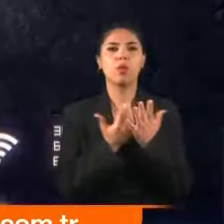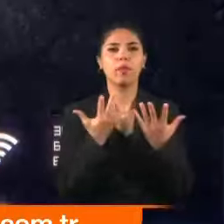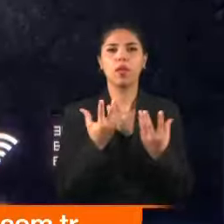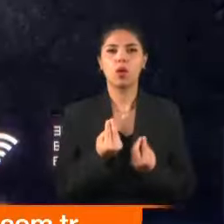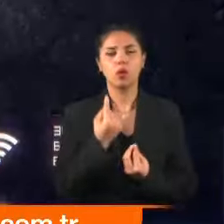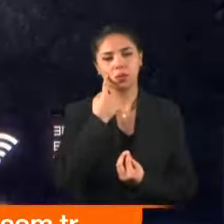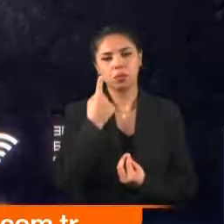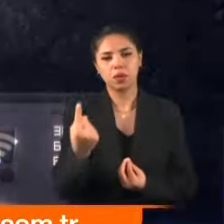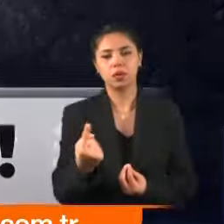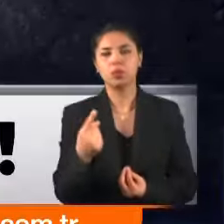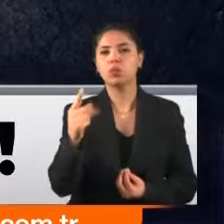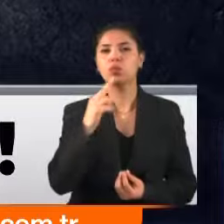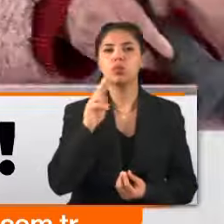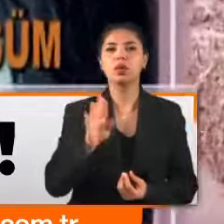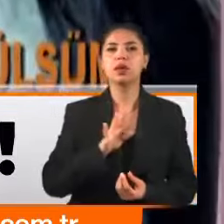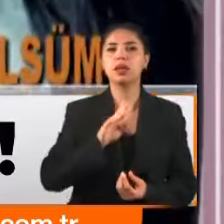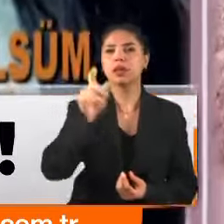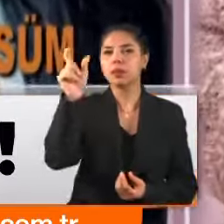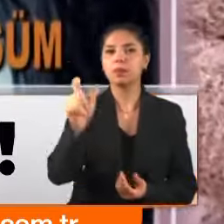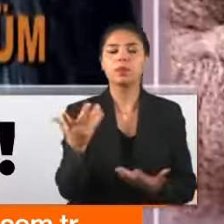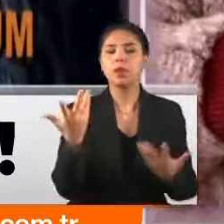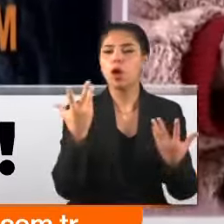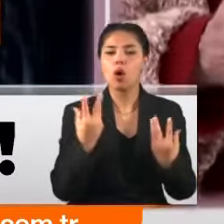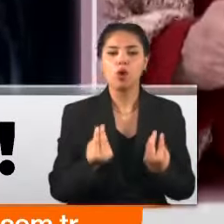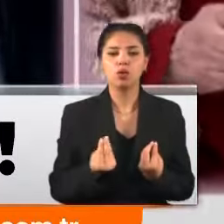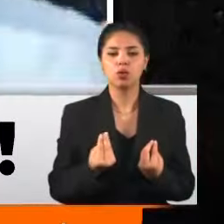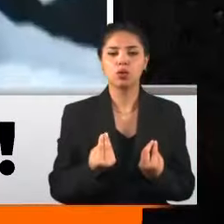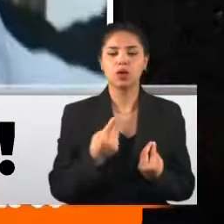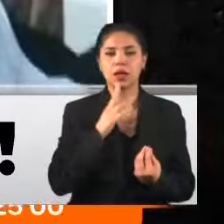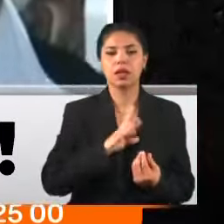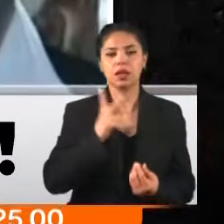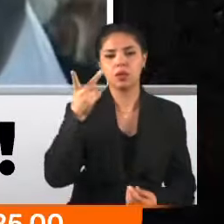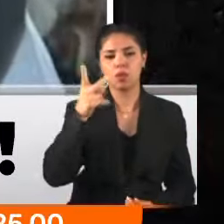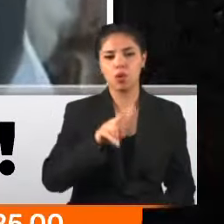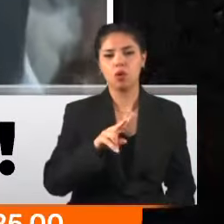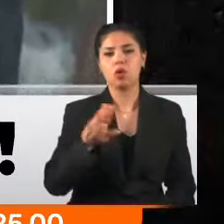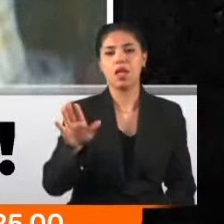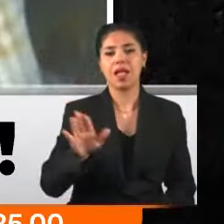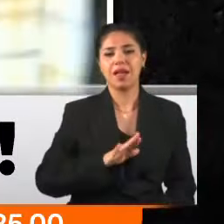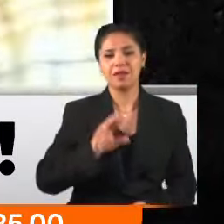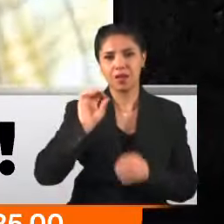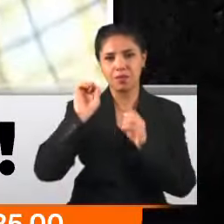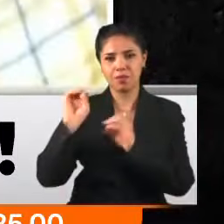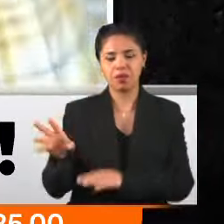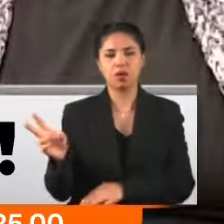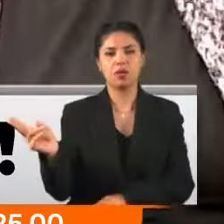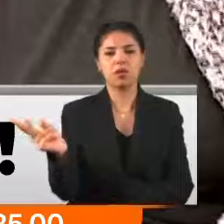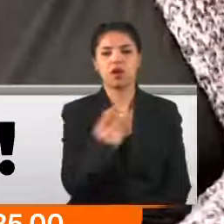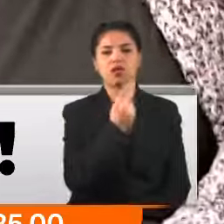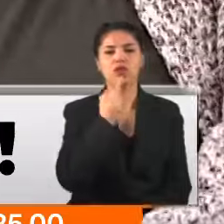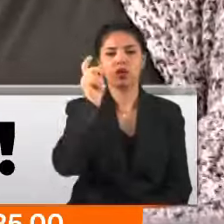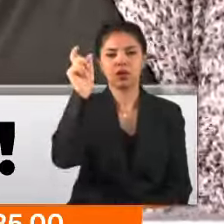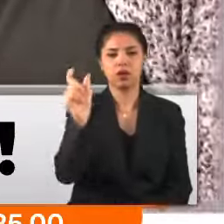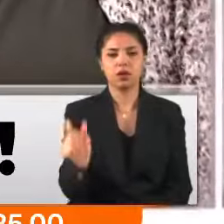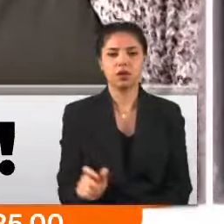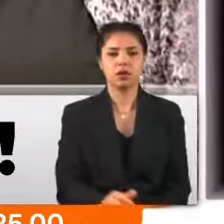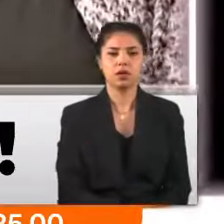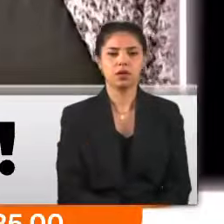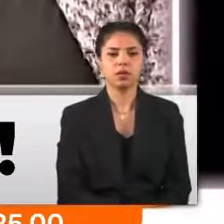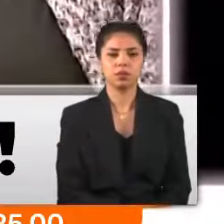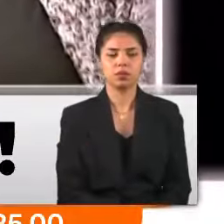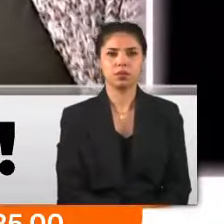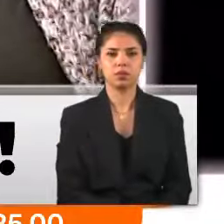Bu kızın başına ne geldi? Kızımı öldürdüler, öldürdüler. Çocuğunu bırakıp ortadan kayboldu. Bilgimiz yok, haberimiz yok.